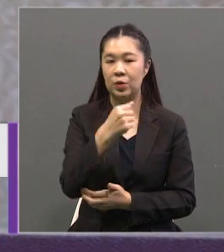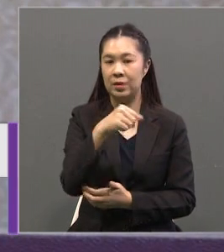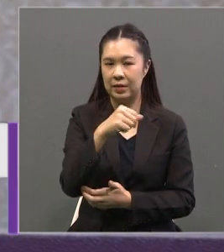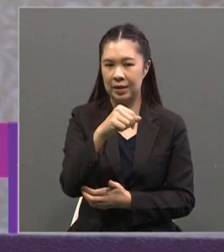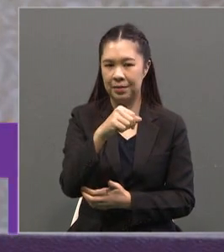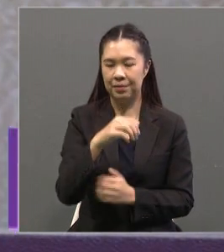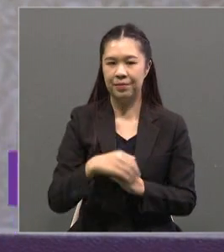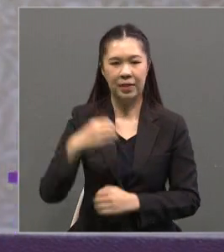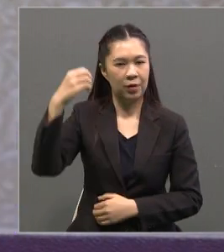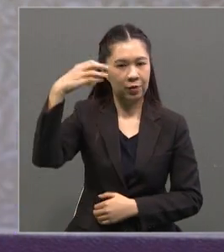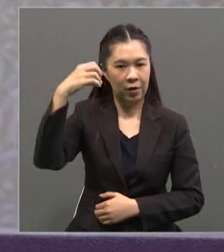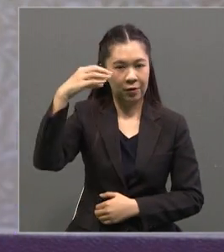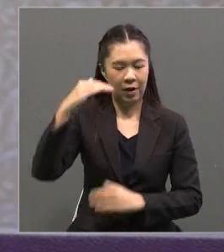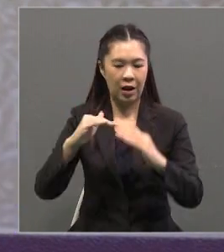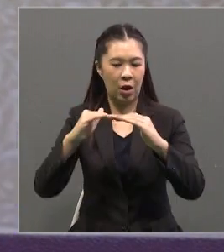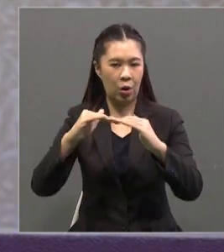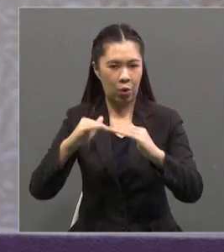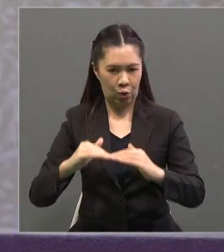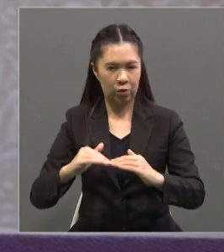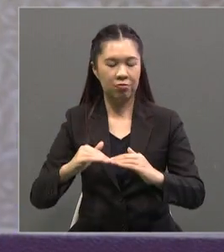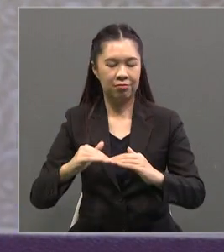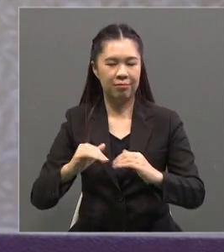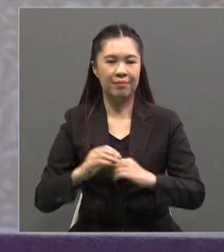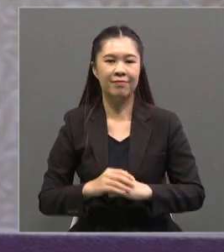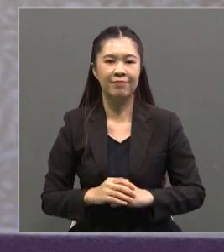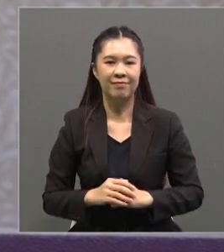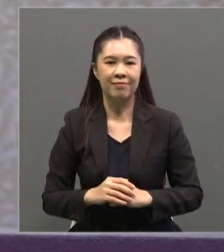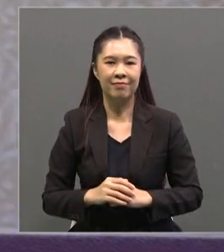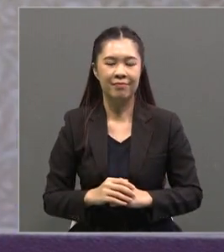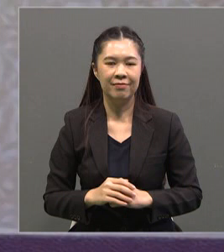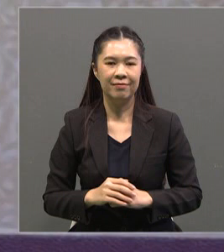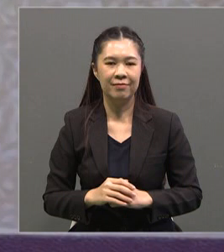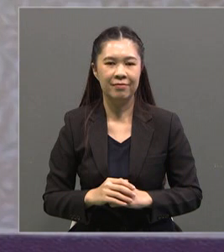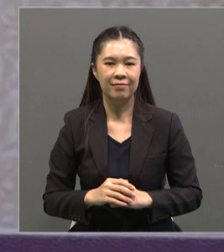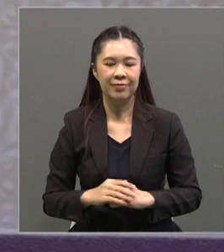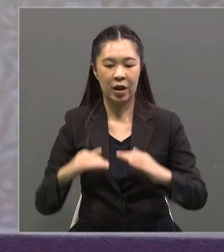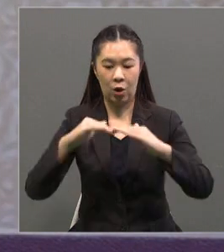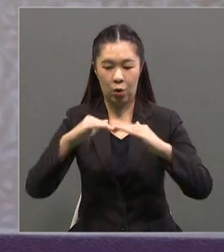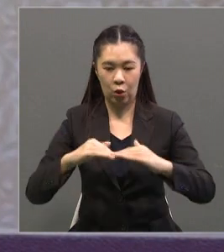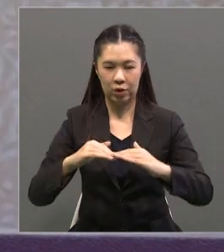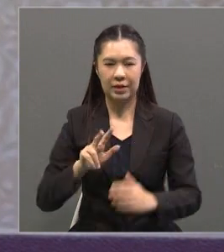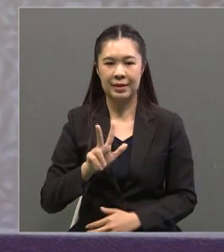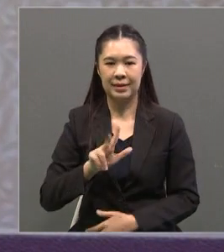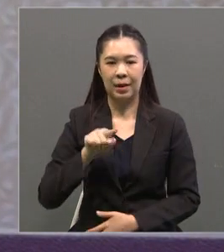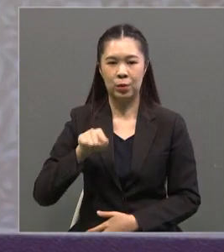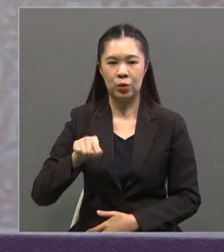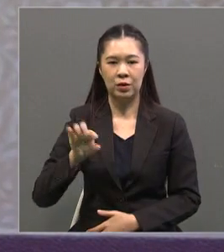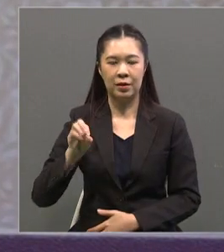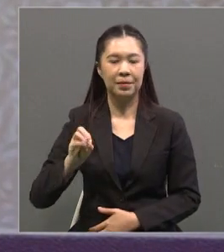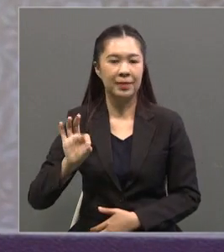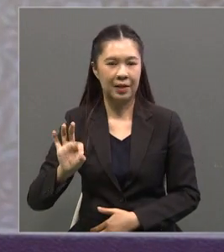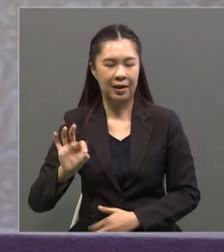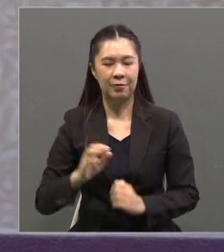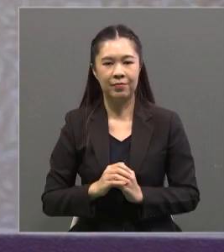4.10 บาทราคาไฟฟ้าจะลดลงไปต่ำกว่า4 บาทมติวันนี้นะครับเหลือ3.99 บาทต่อหน่วยเ